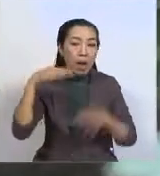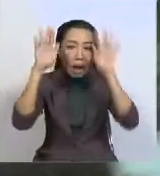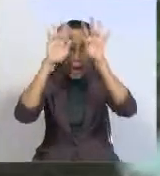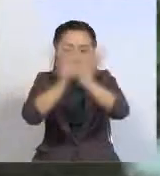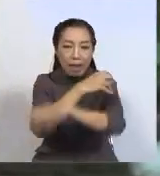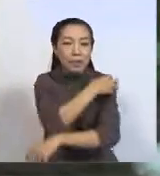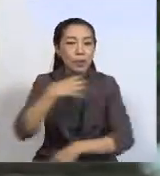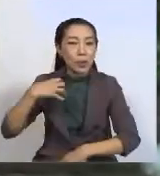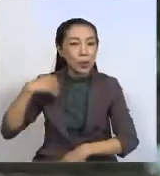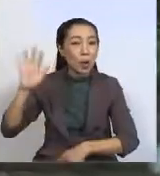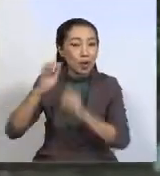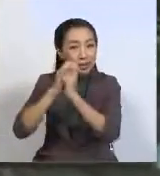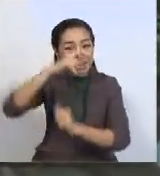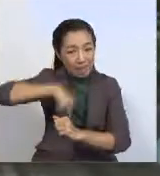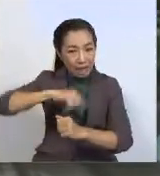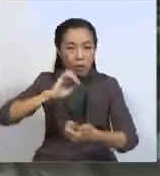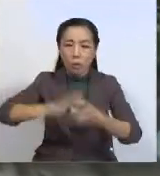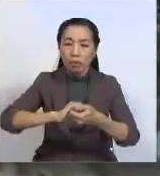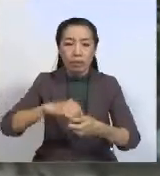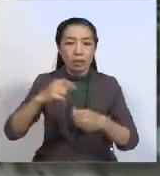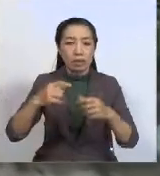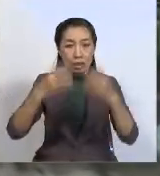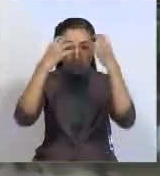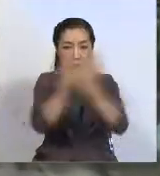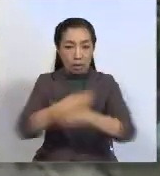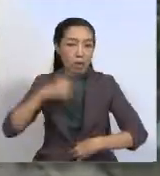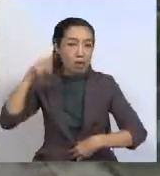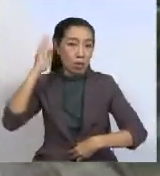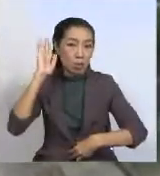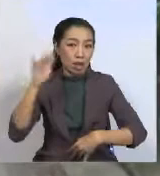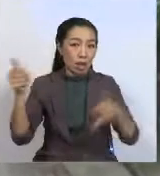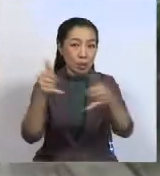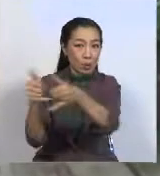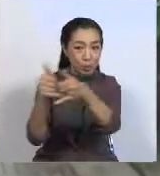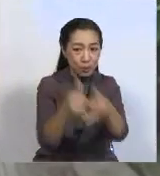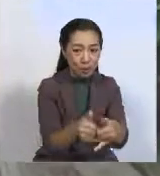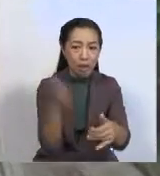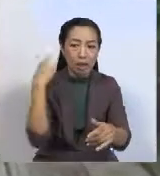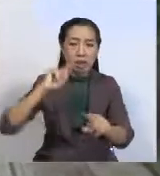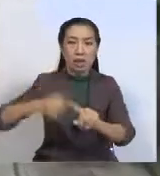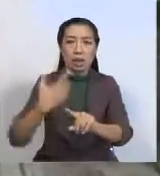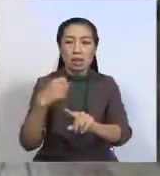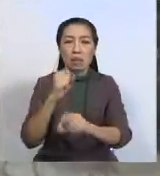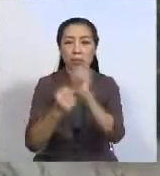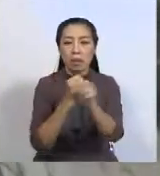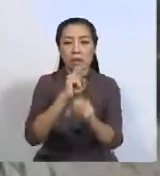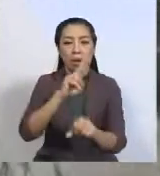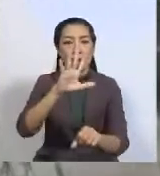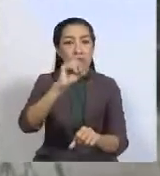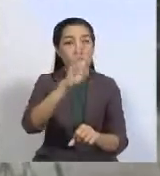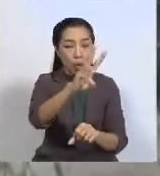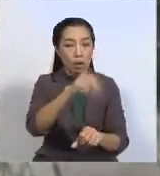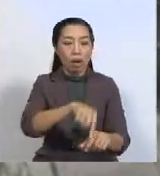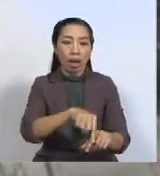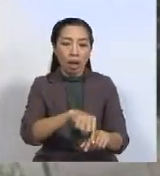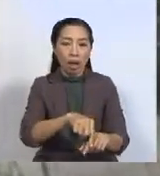ไมตรีไทยจีนก็จัดแสดงคู่กับหลินหุยแพนด้ายักษ์เพศเมียตั้งแต่ตุลาคมปี2546เจ้าช่วงเนี่ยมีชื่อไ